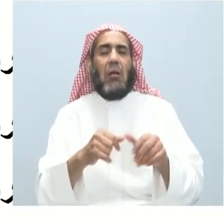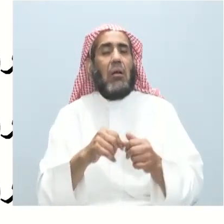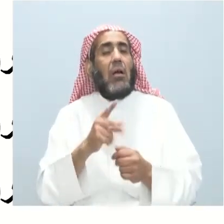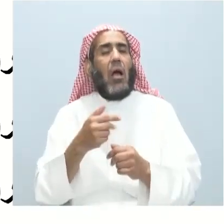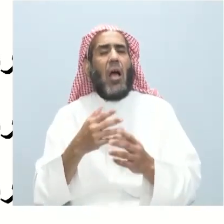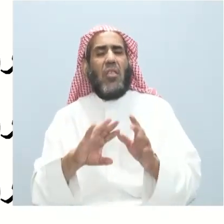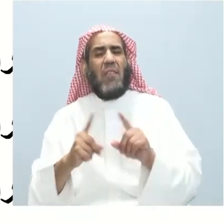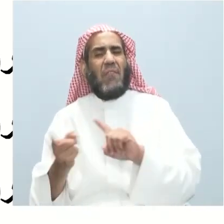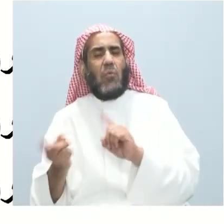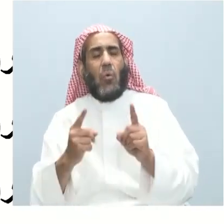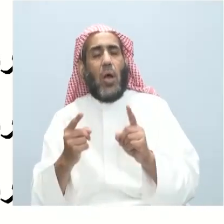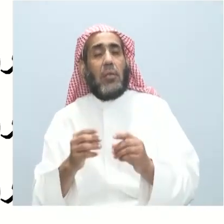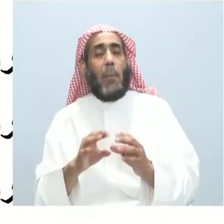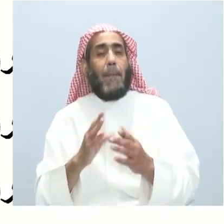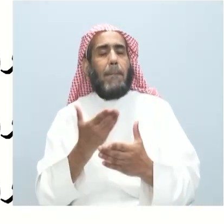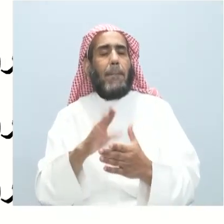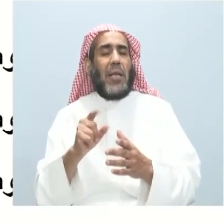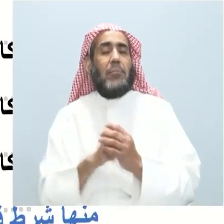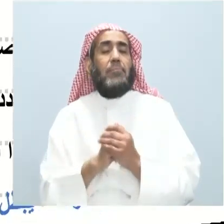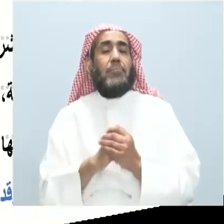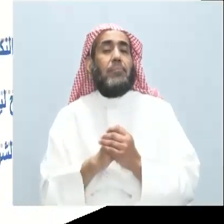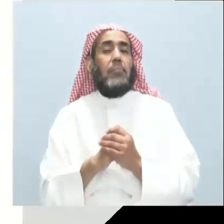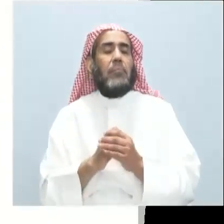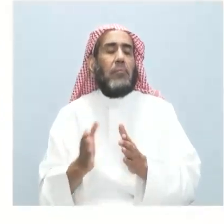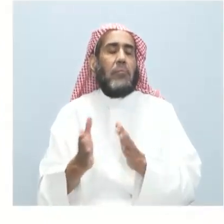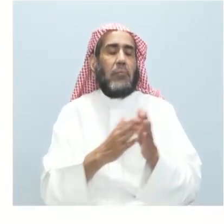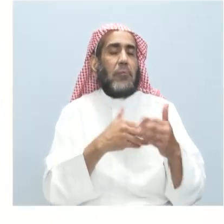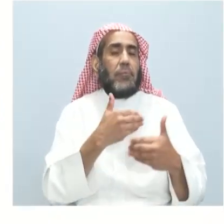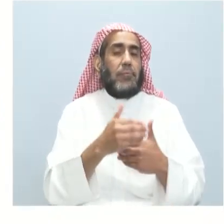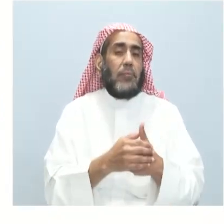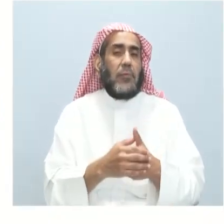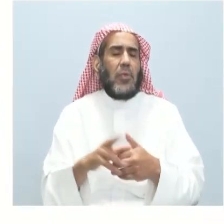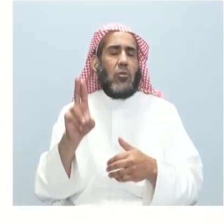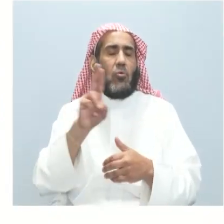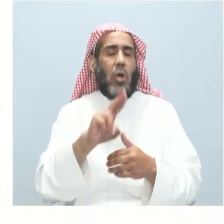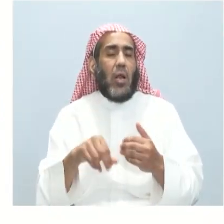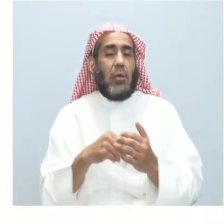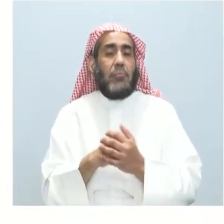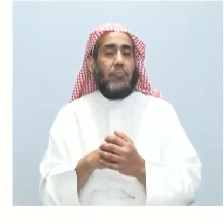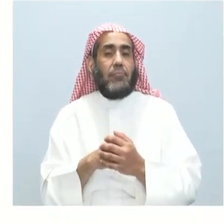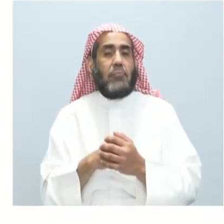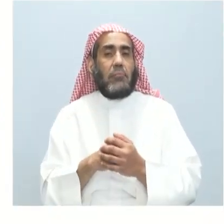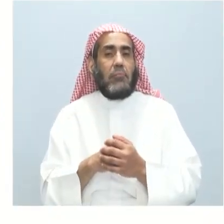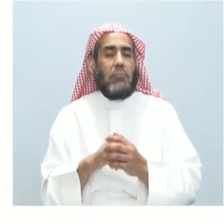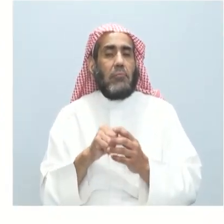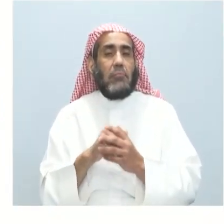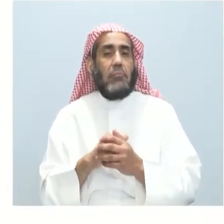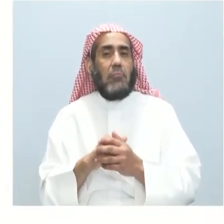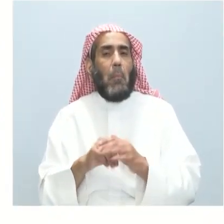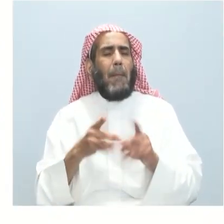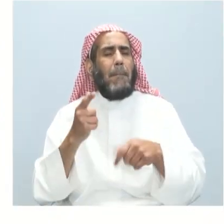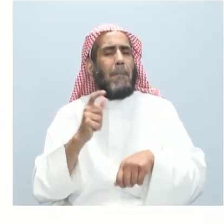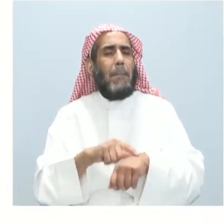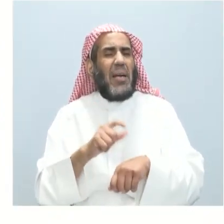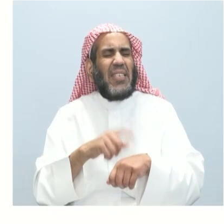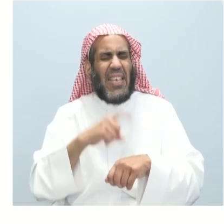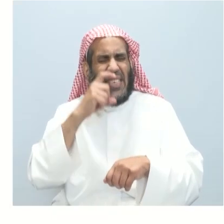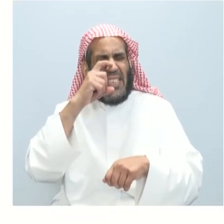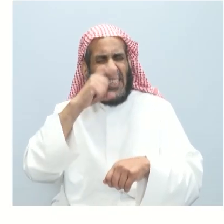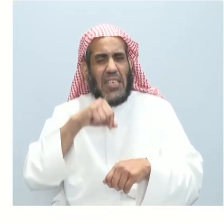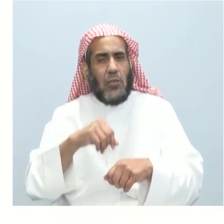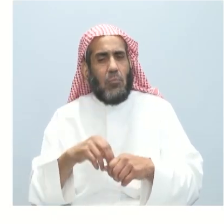فهذه فروقات بين هذا وهذا ننتقل بعد هذا الى سؤال اخر وهو متى تجب